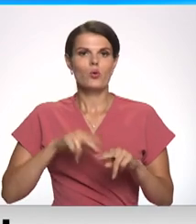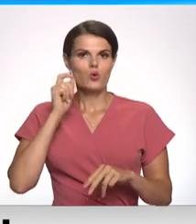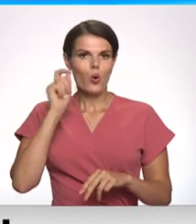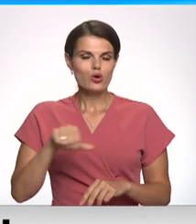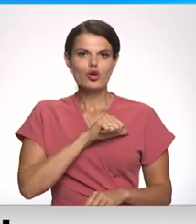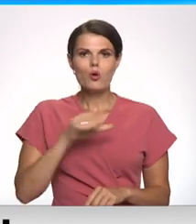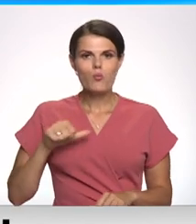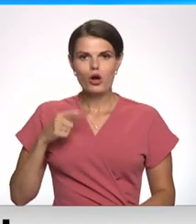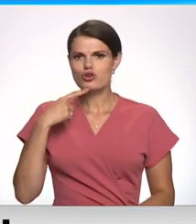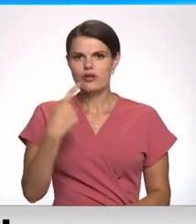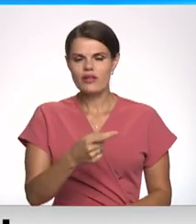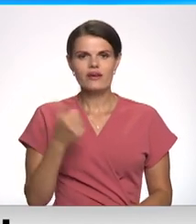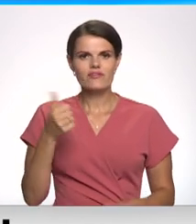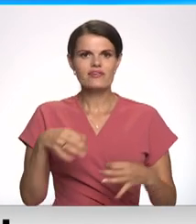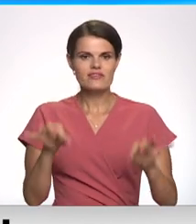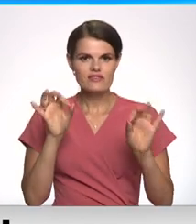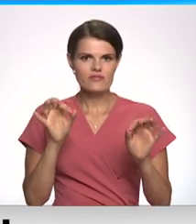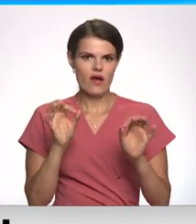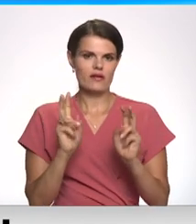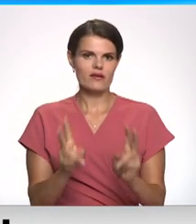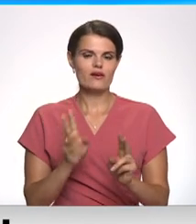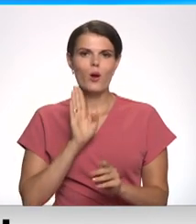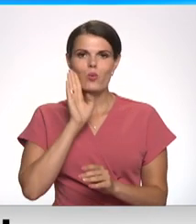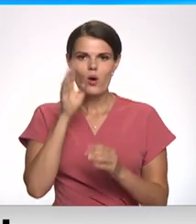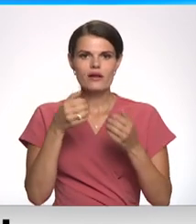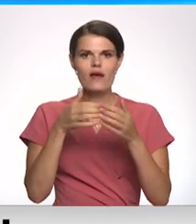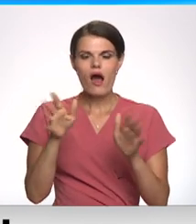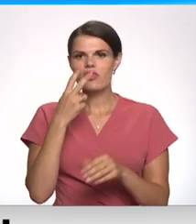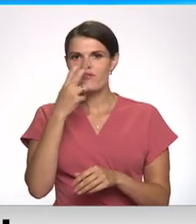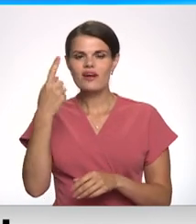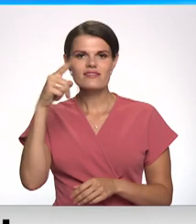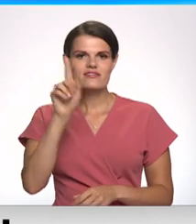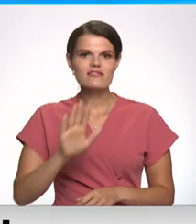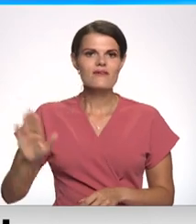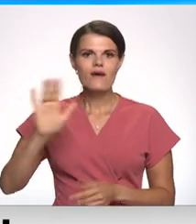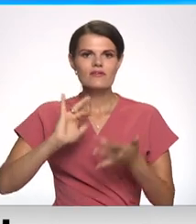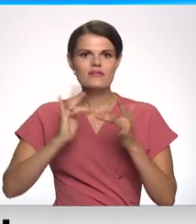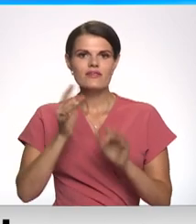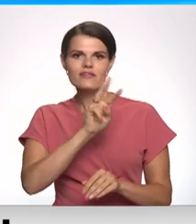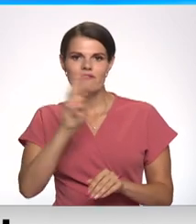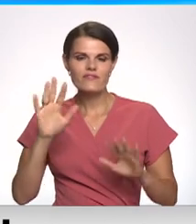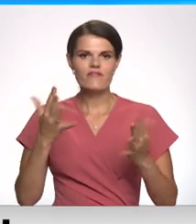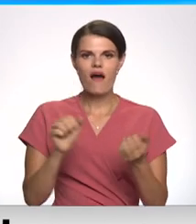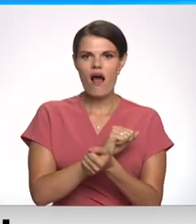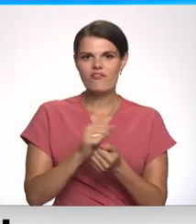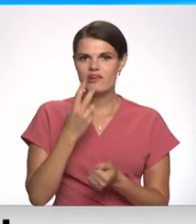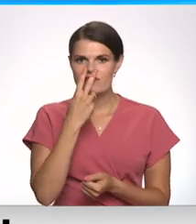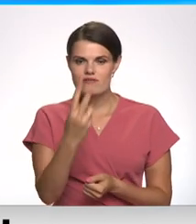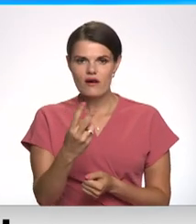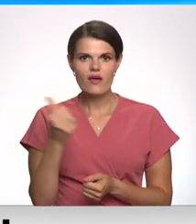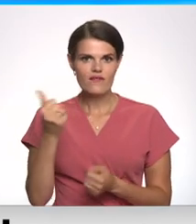teikuši, viņiem ļoti svarīgi, ka viņi atver no rītā citu valstu internetu portālus vai avīzes skatās, un viņi redz,